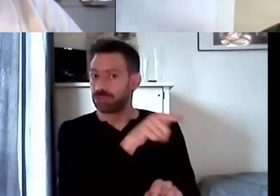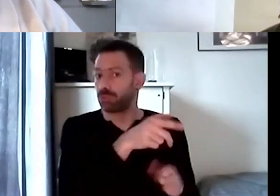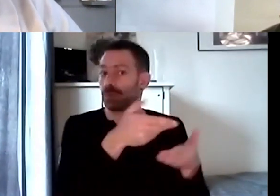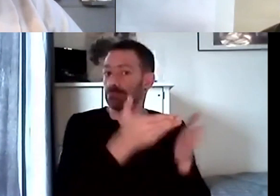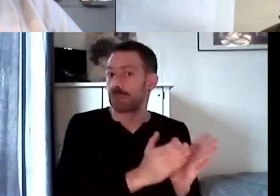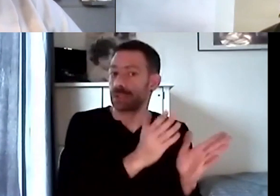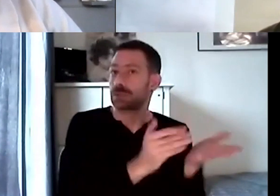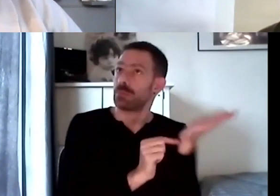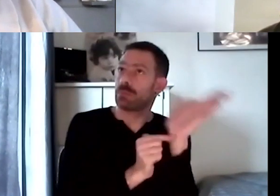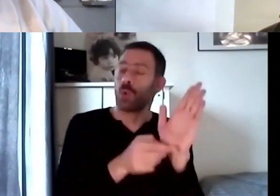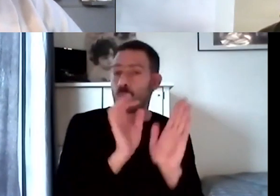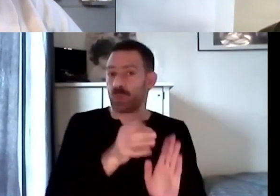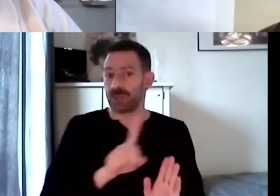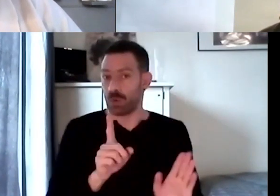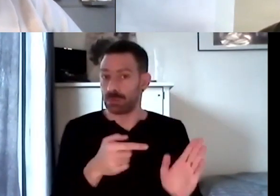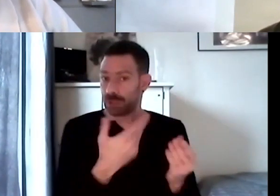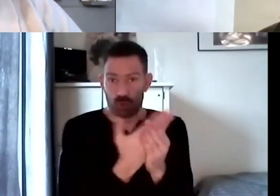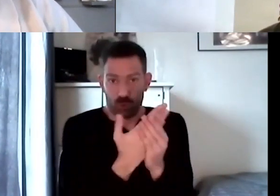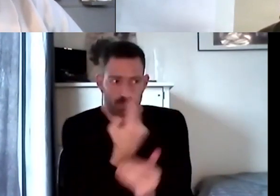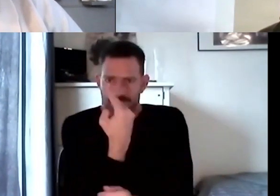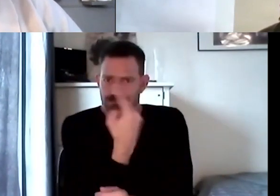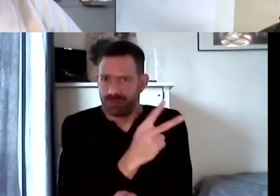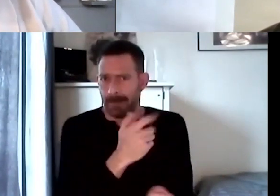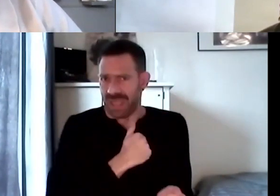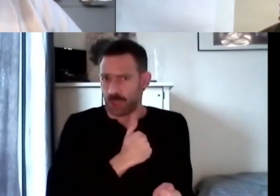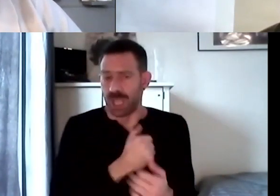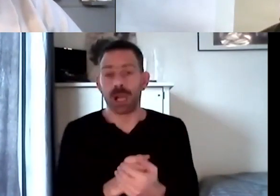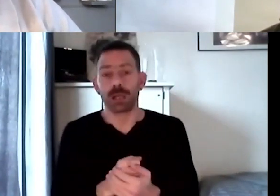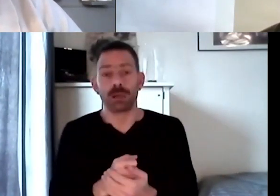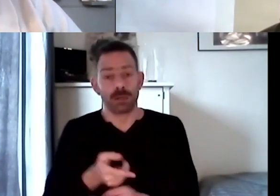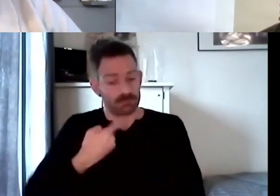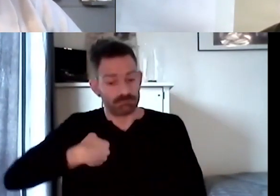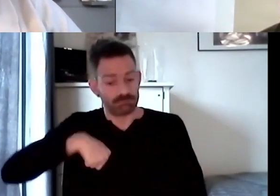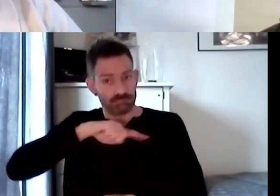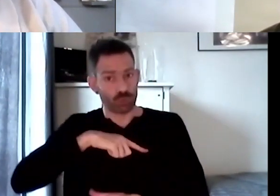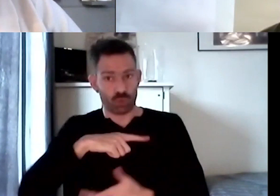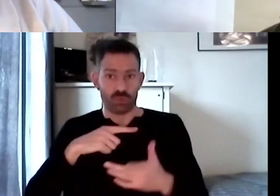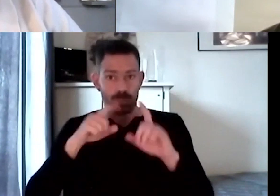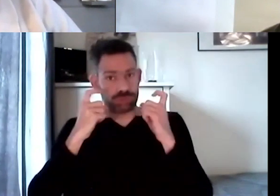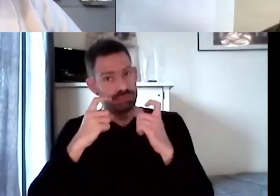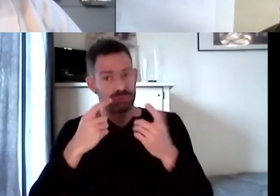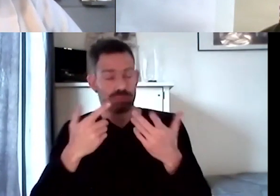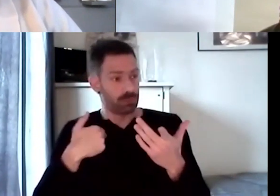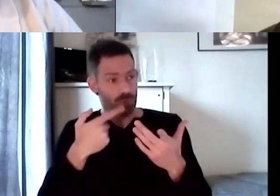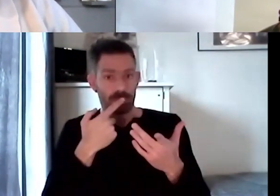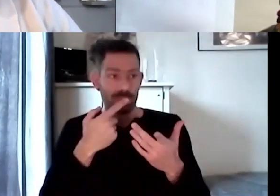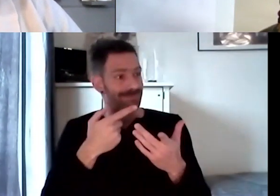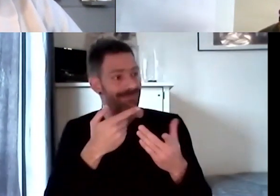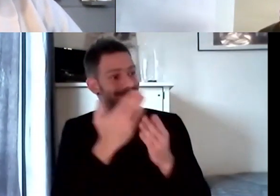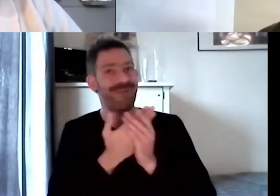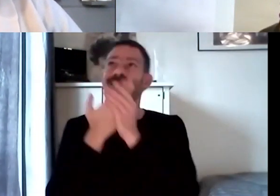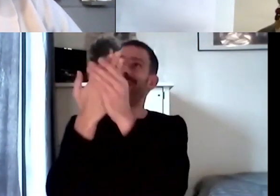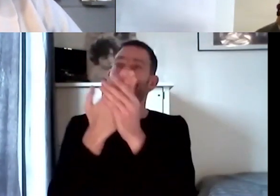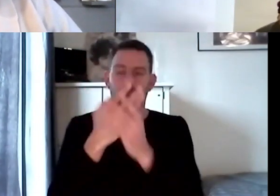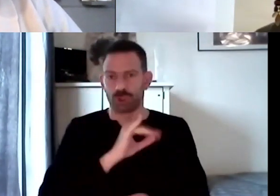son RH ou pas. C'est un document qui lui est personnel. Nous, en tout état de cause, en tant que consultant, nous ne communiquerons pas au niveau des